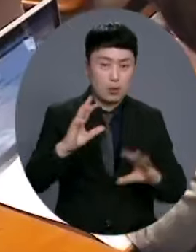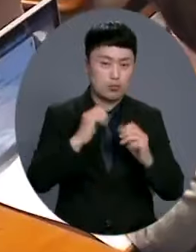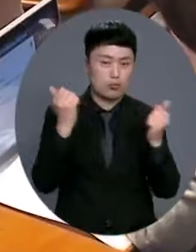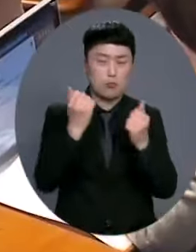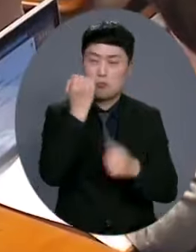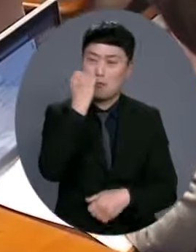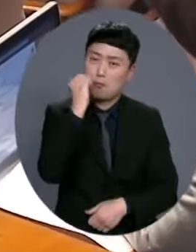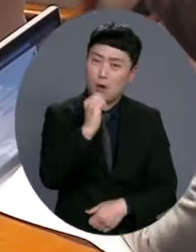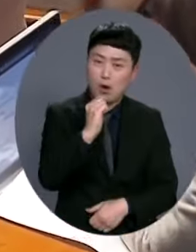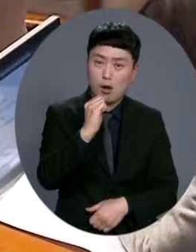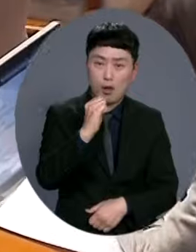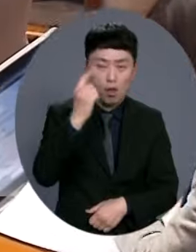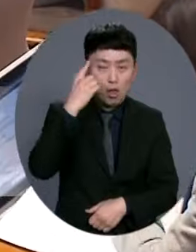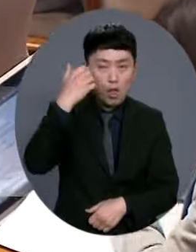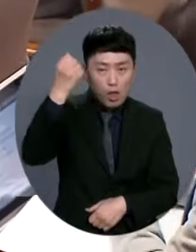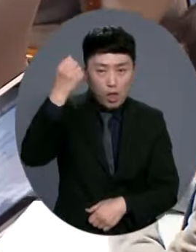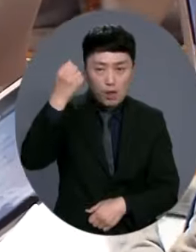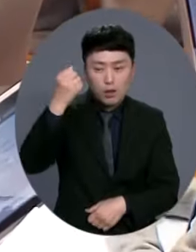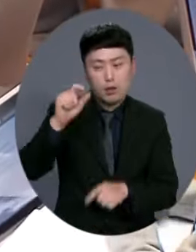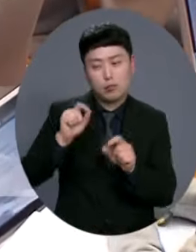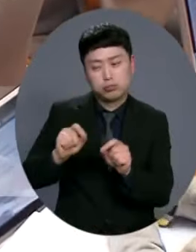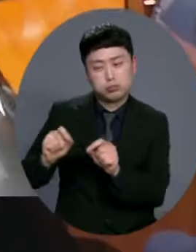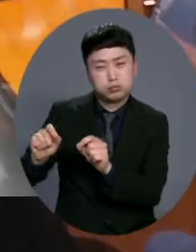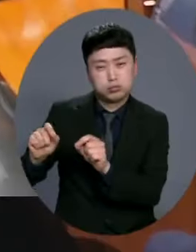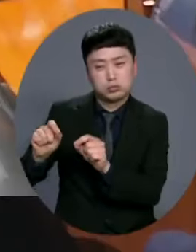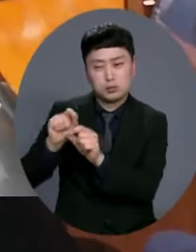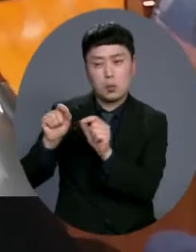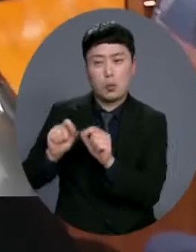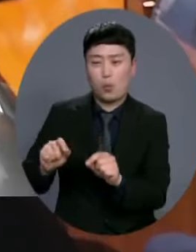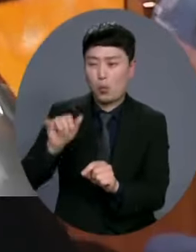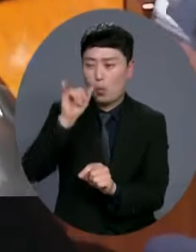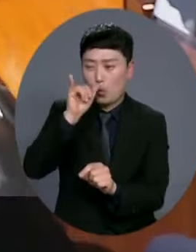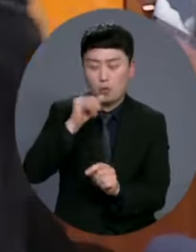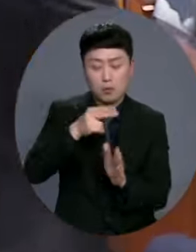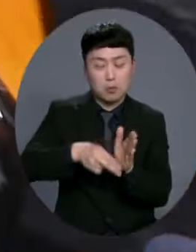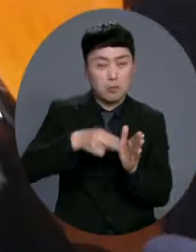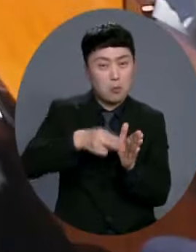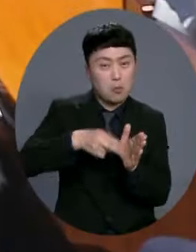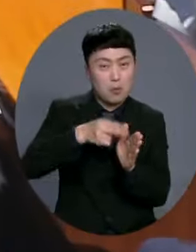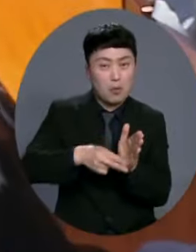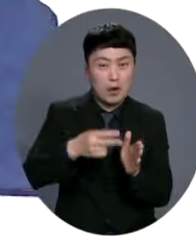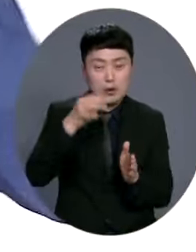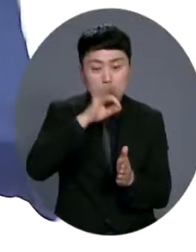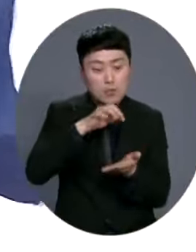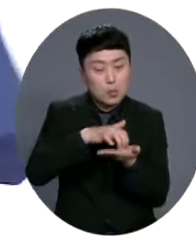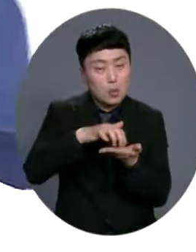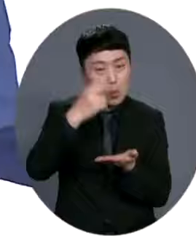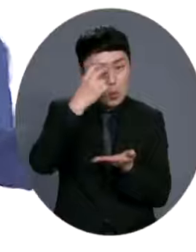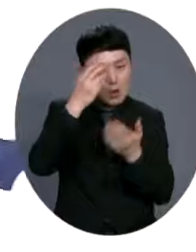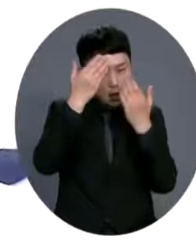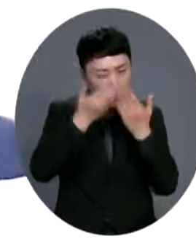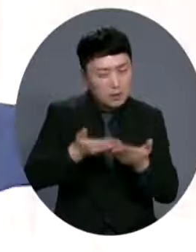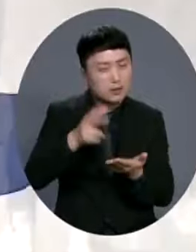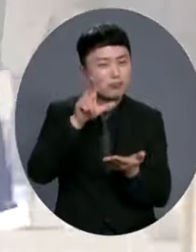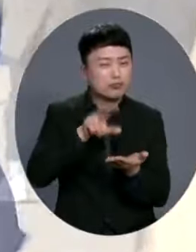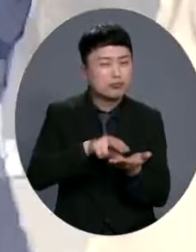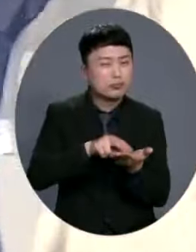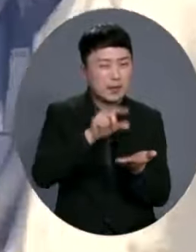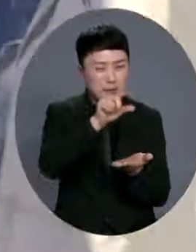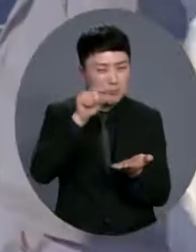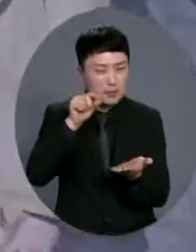통과가 예상됐지만 난항을 거듭했습니다. 철도 건설 부문에 대한 예비타당성 조사 면제가